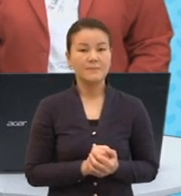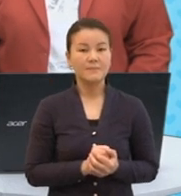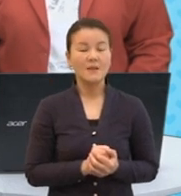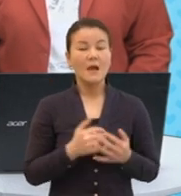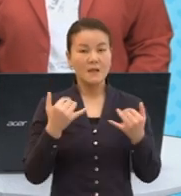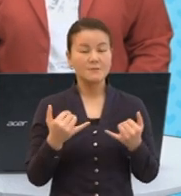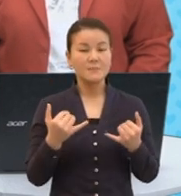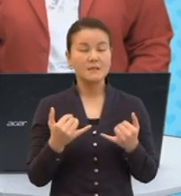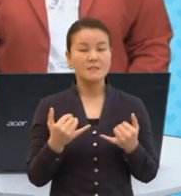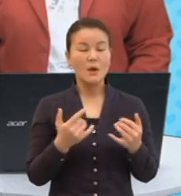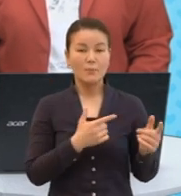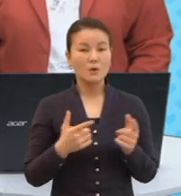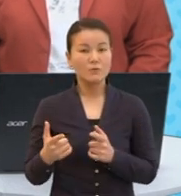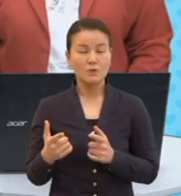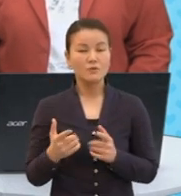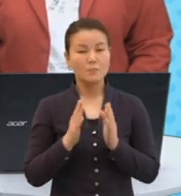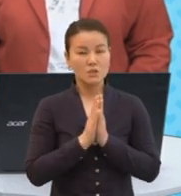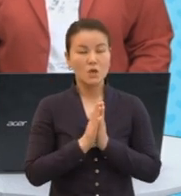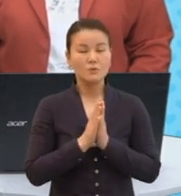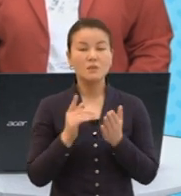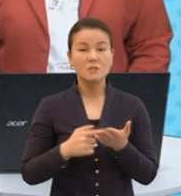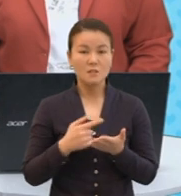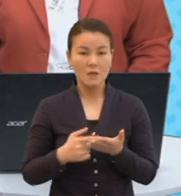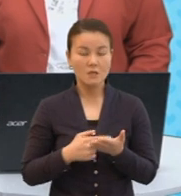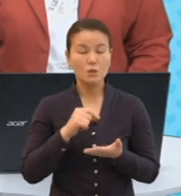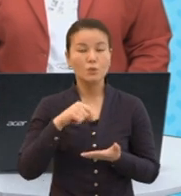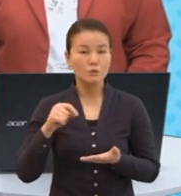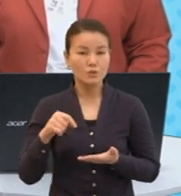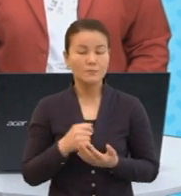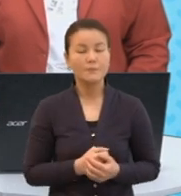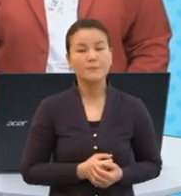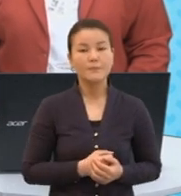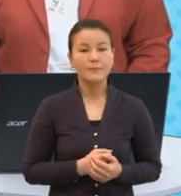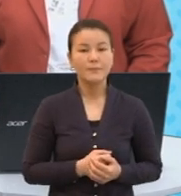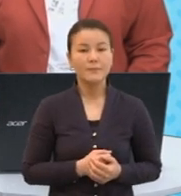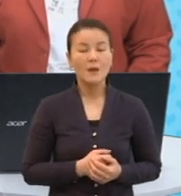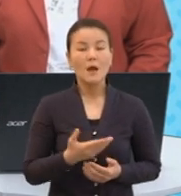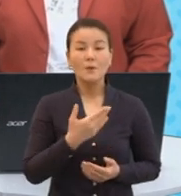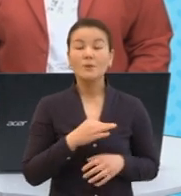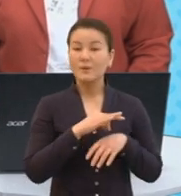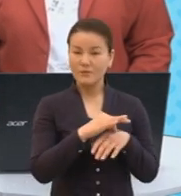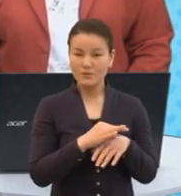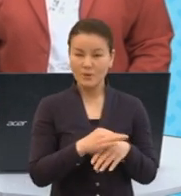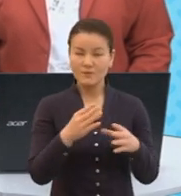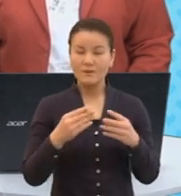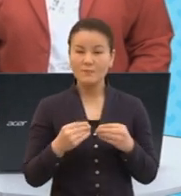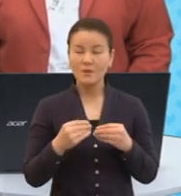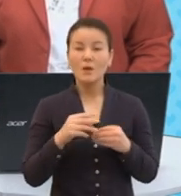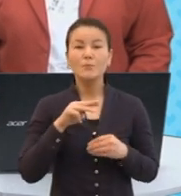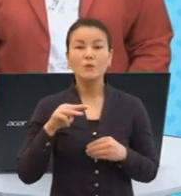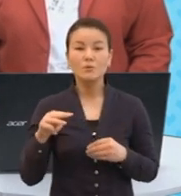Ну а теперь приготовьте, пожалуйста, тетради и ручки. Мы проведем с вами